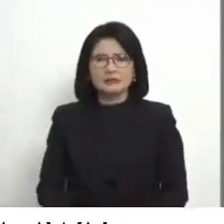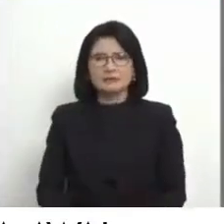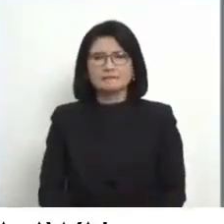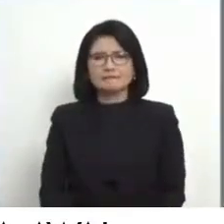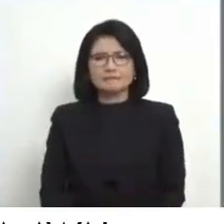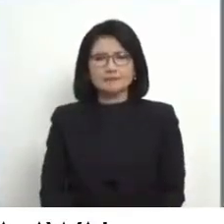kasih